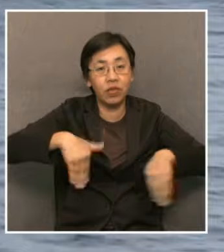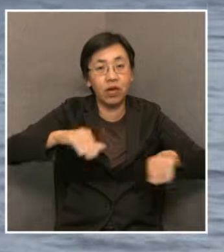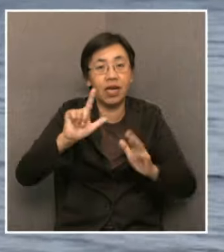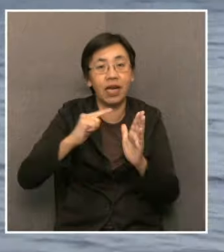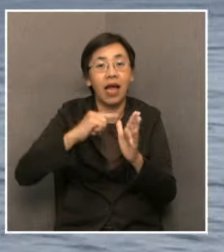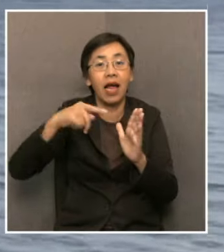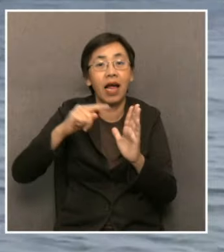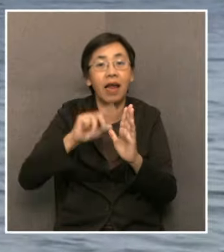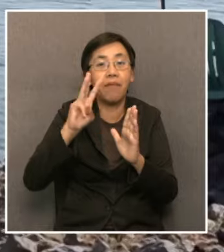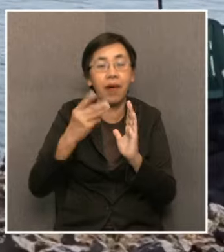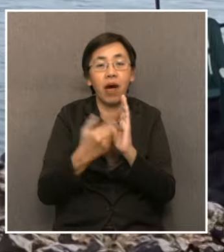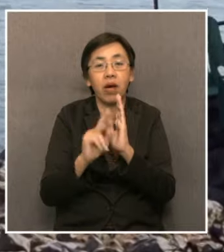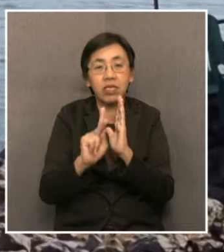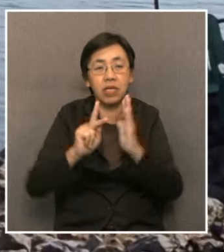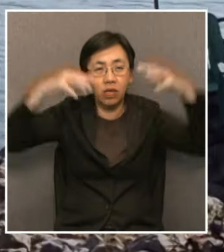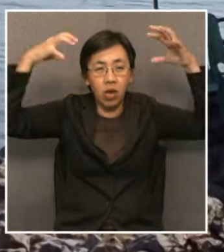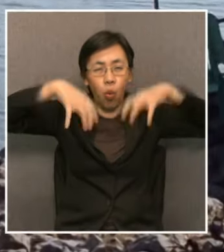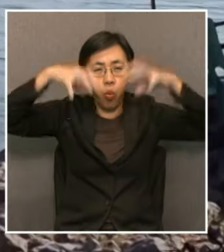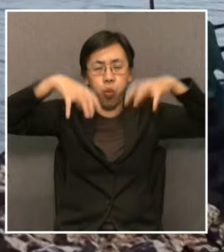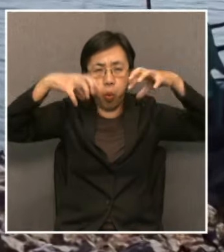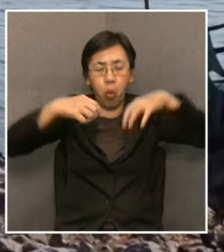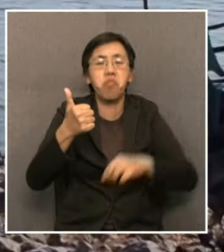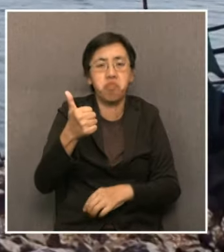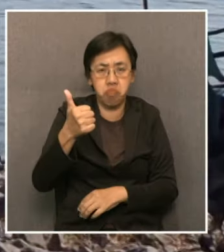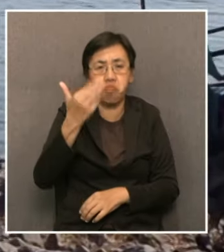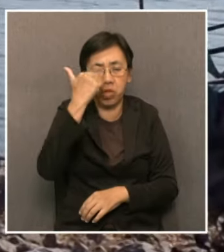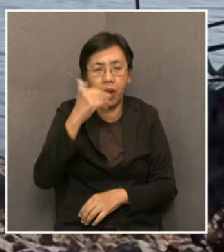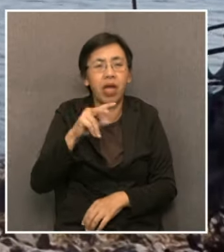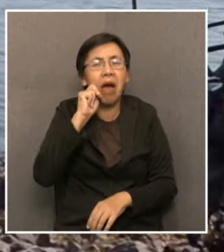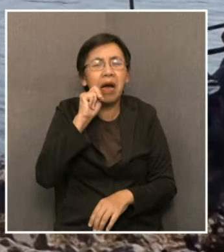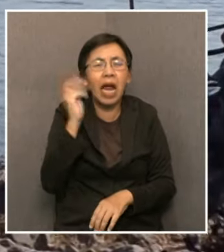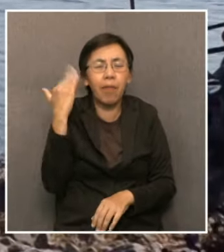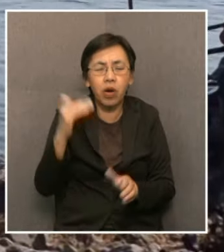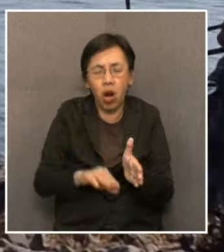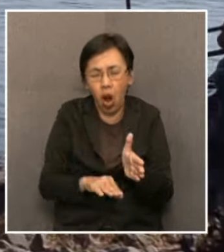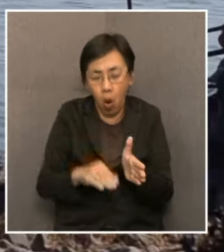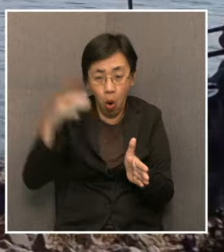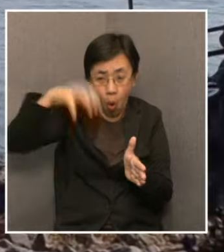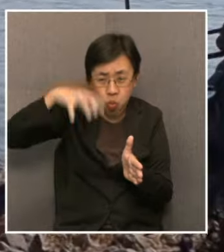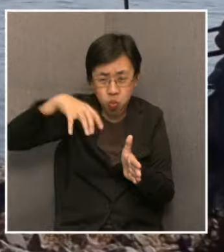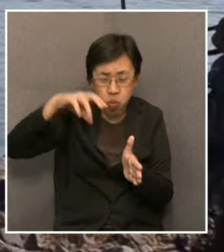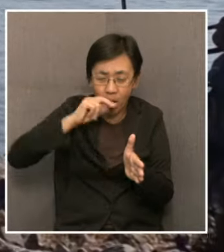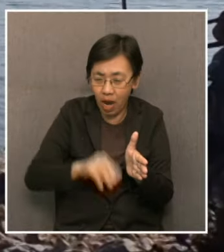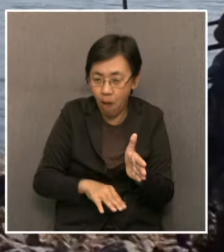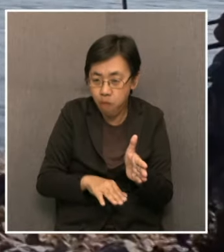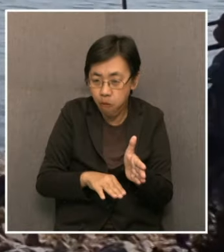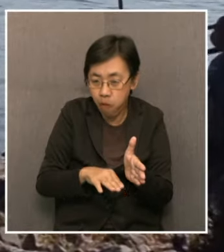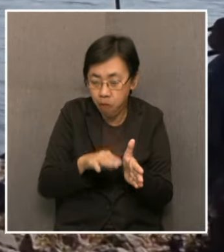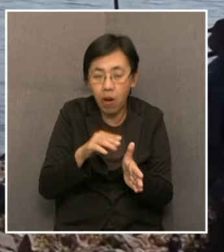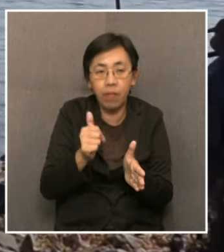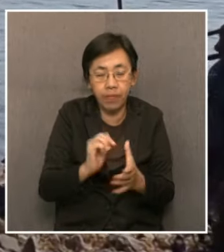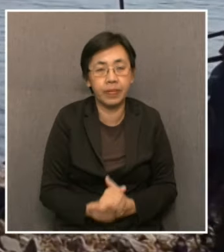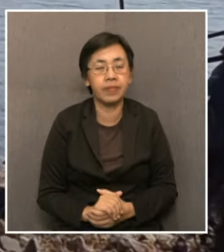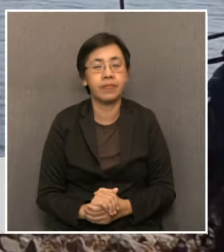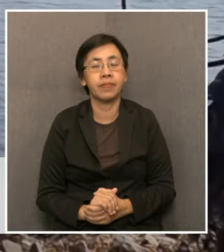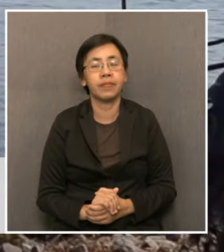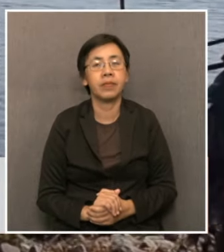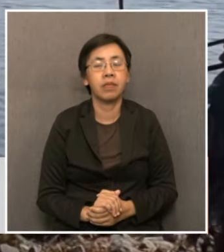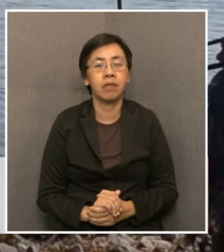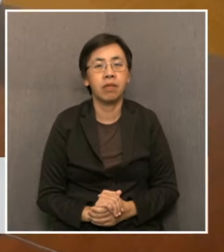จจุบันจากฝนที่ตกลงมาส่งผลดีเพราะว่าเริ่มมีปริมาณน้ำไหลเข้าอ่างอย่างต่อเนื่องนายสำรวยอินพิ